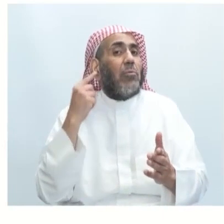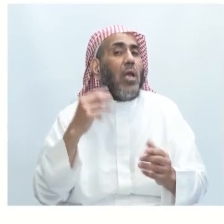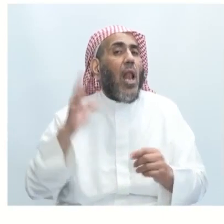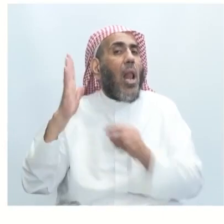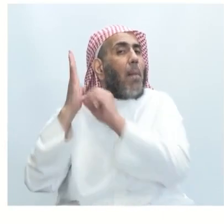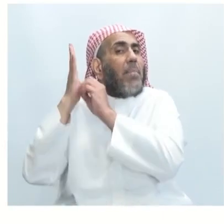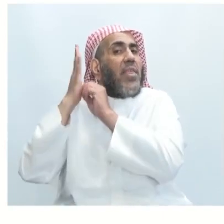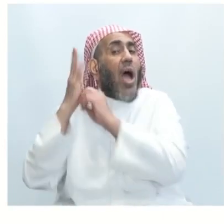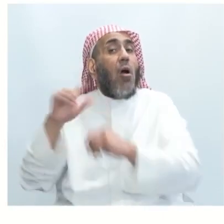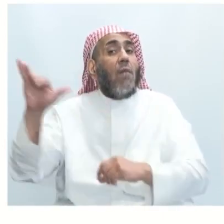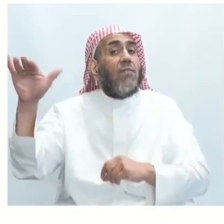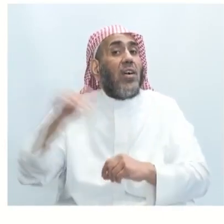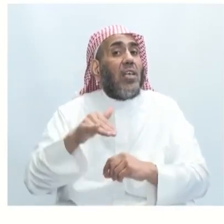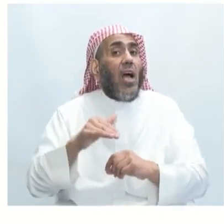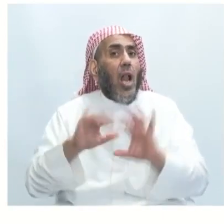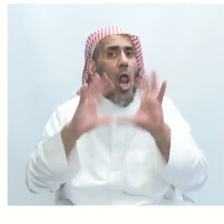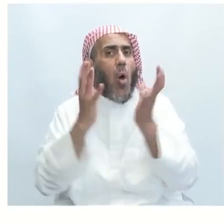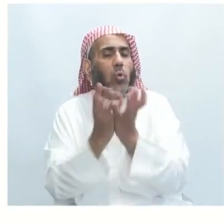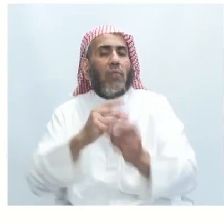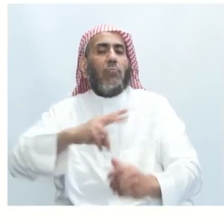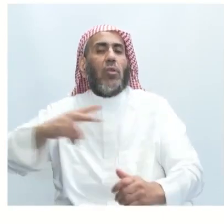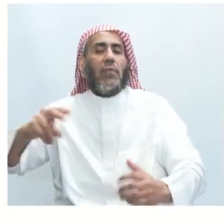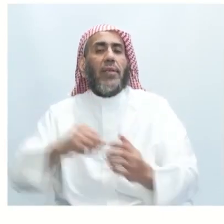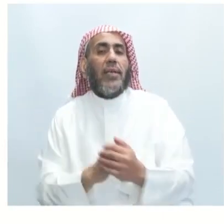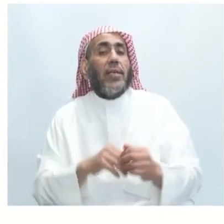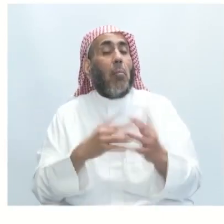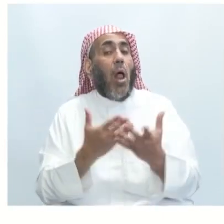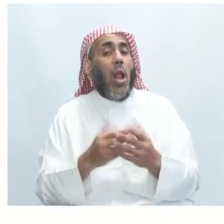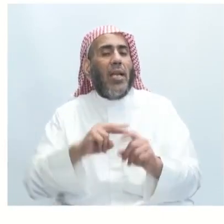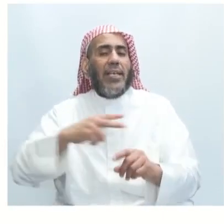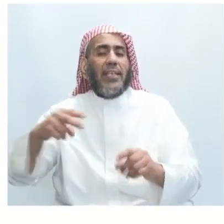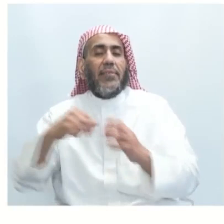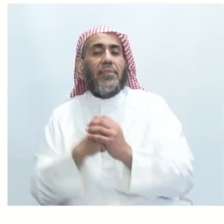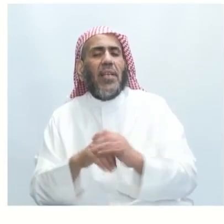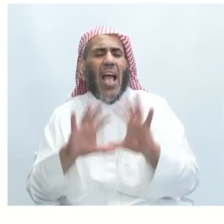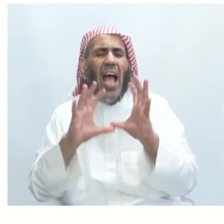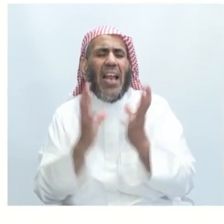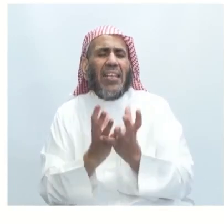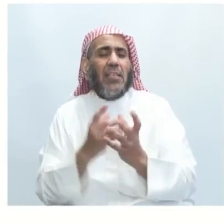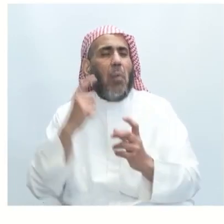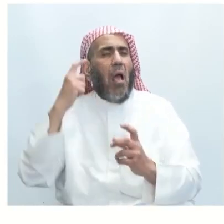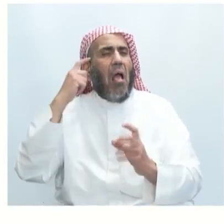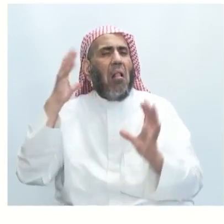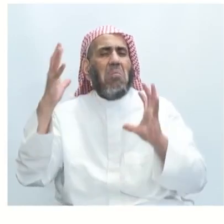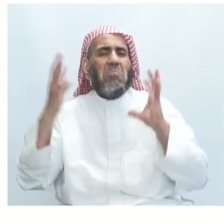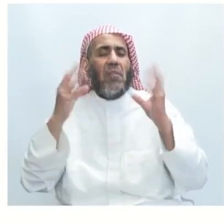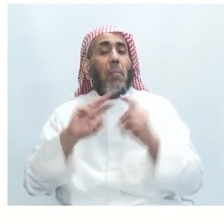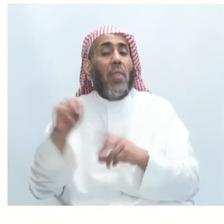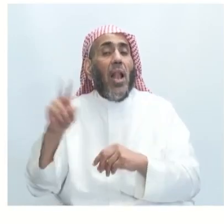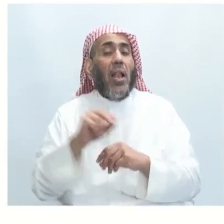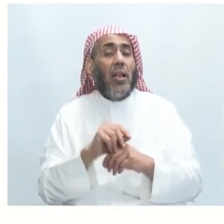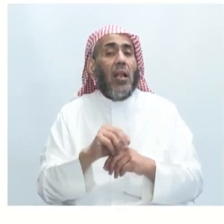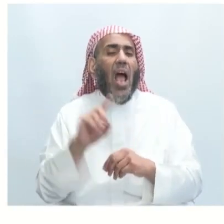المذياع فجاءت اوصاف مختلفه تبعا لاختلاف حالتهم المزاجيه فمثلا